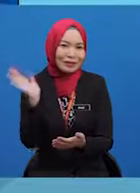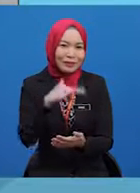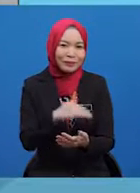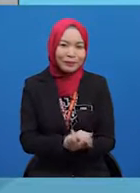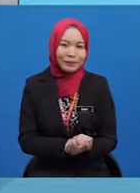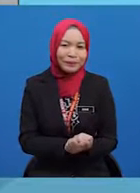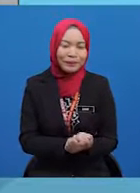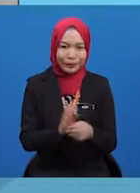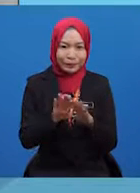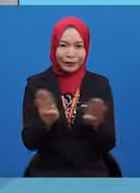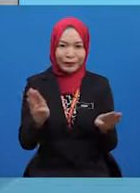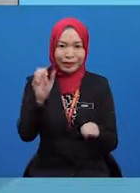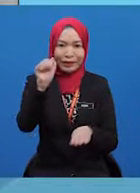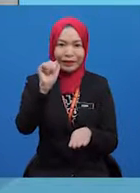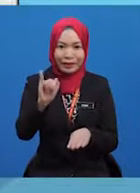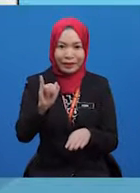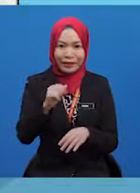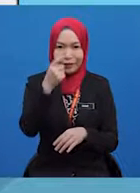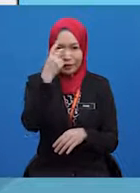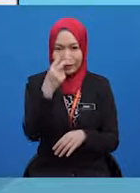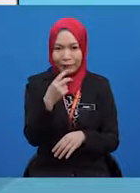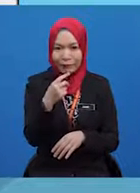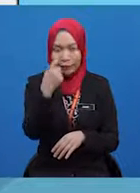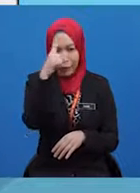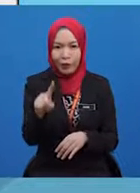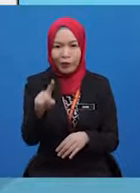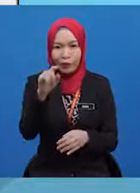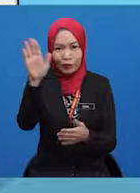Buka Adobe Photoshop untuk mengimbas hasil lakaran.